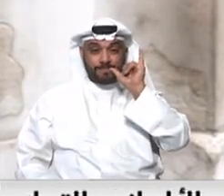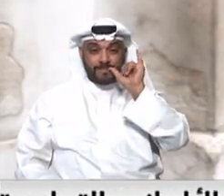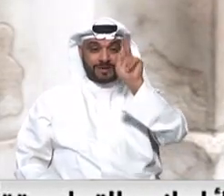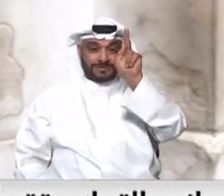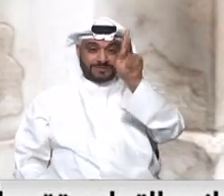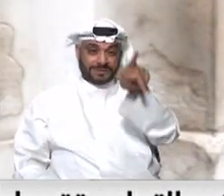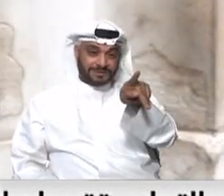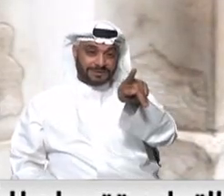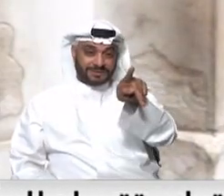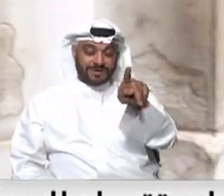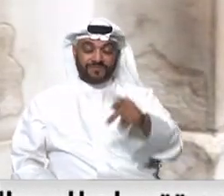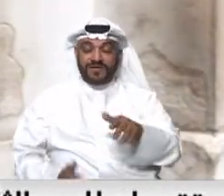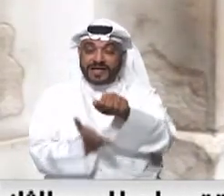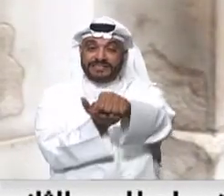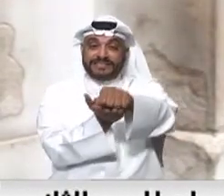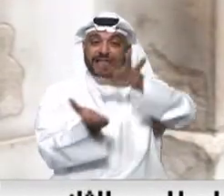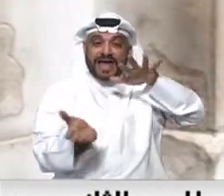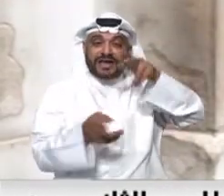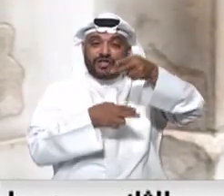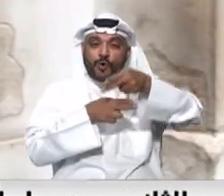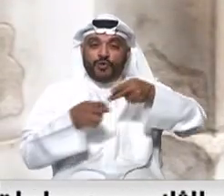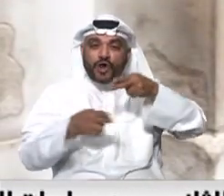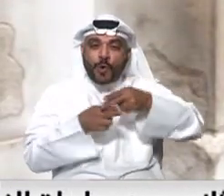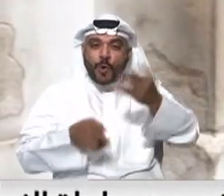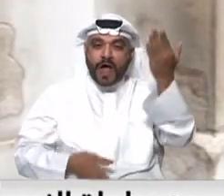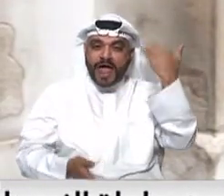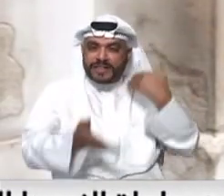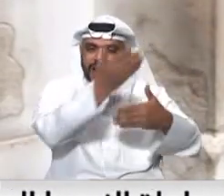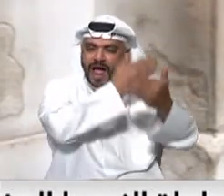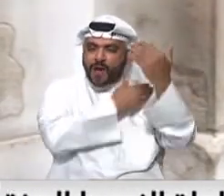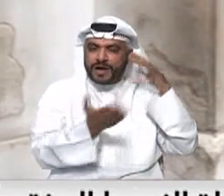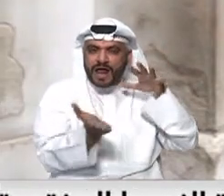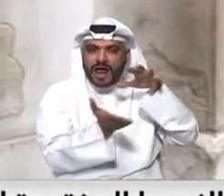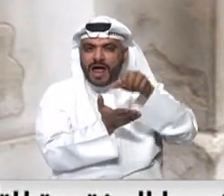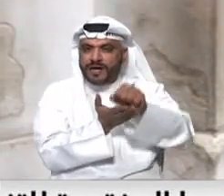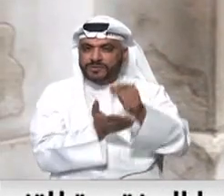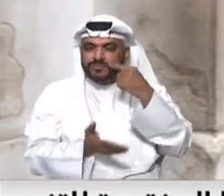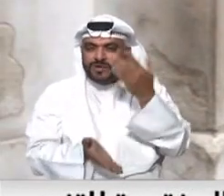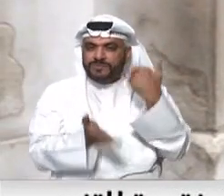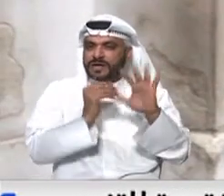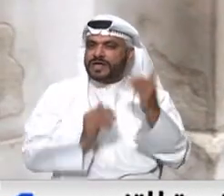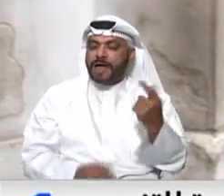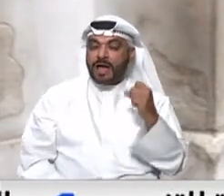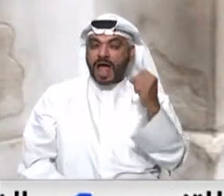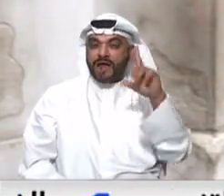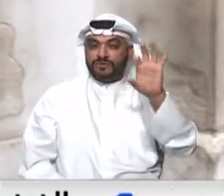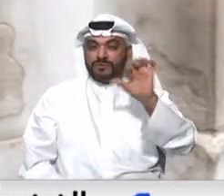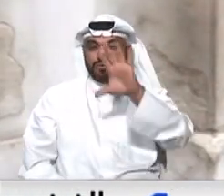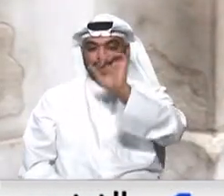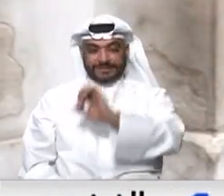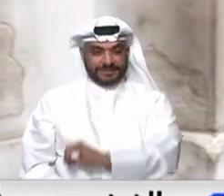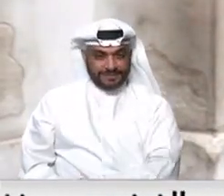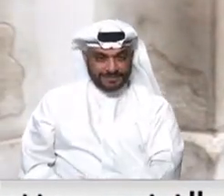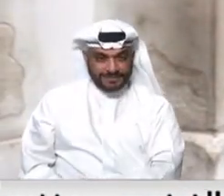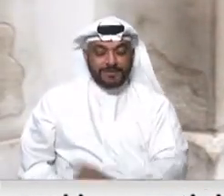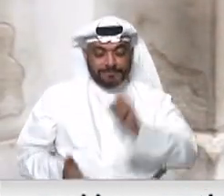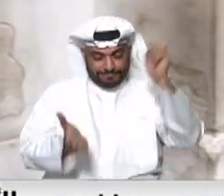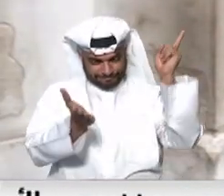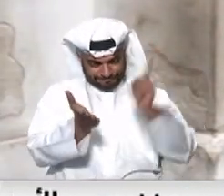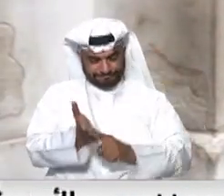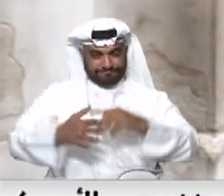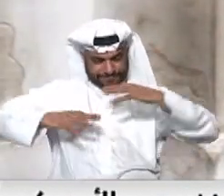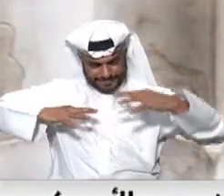والعسكري في تحرير دولة الكويت من العدوان العراقي الغاشم في تسعينيات القرن الماضي، مما يؤكد على